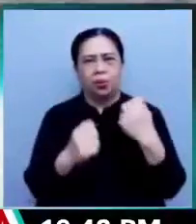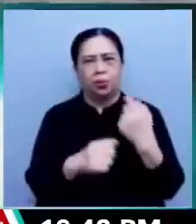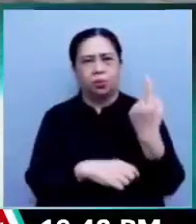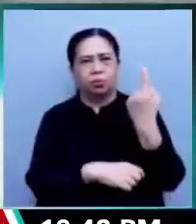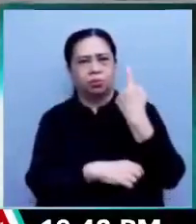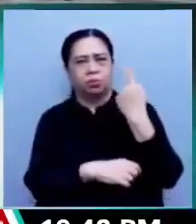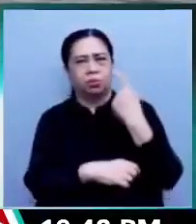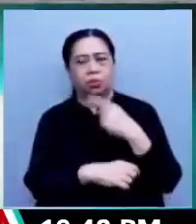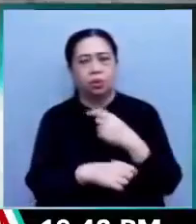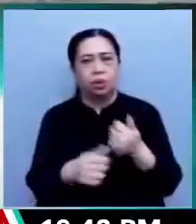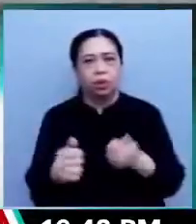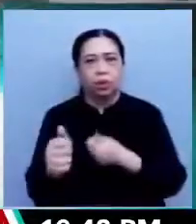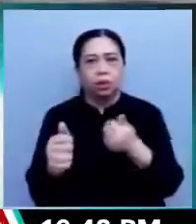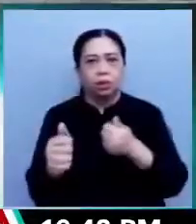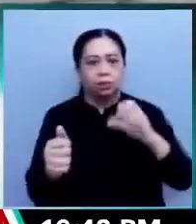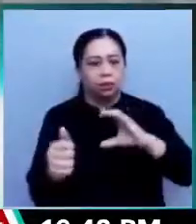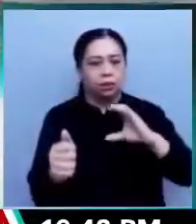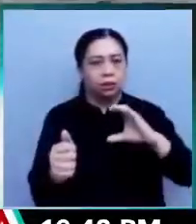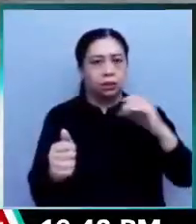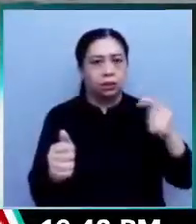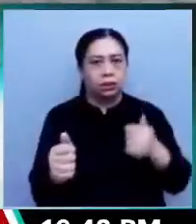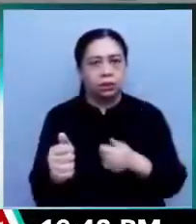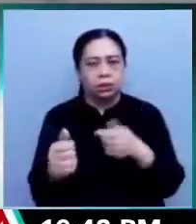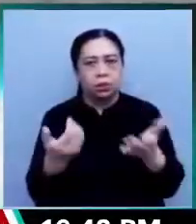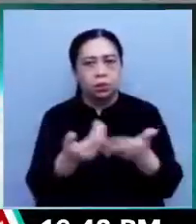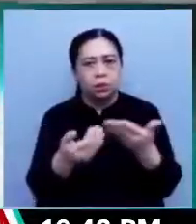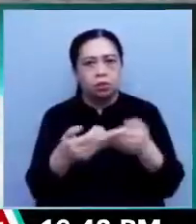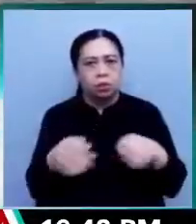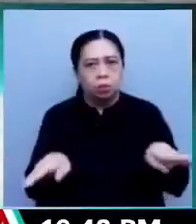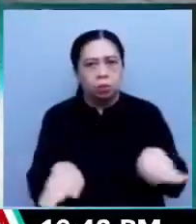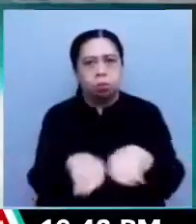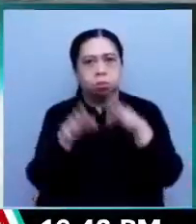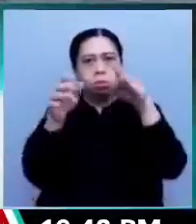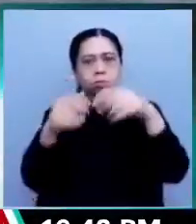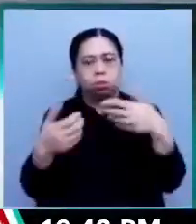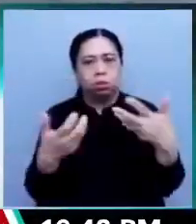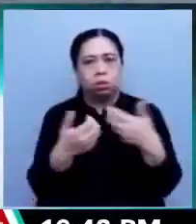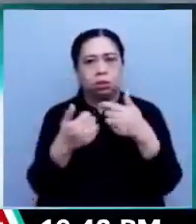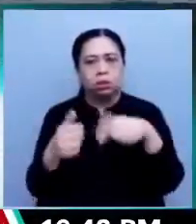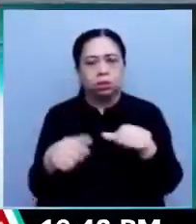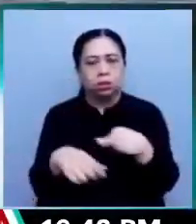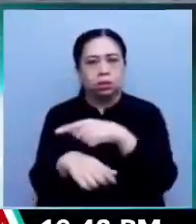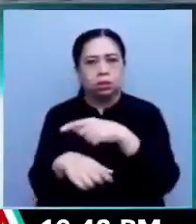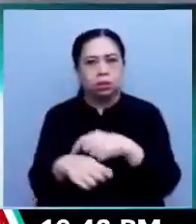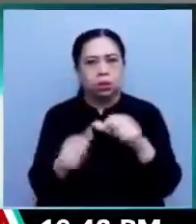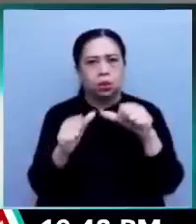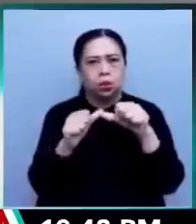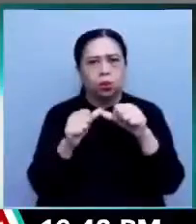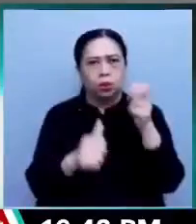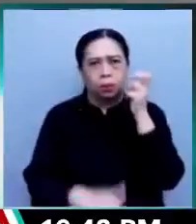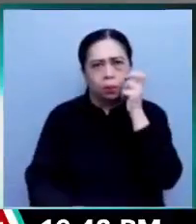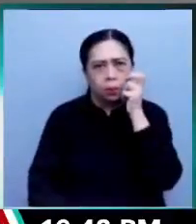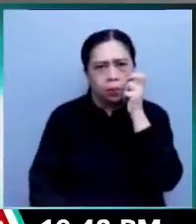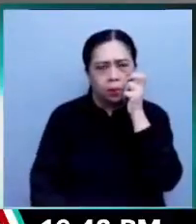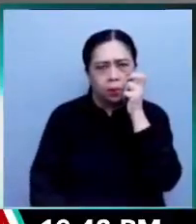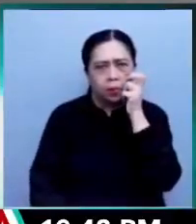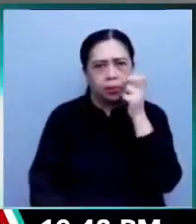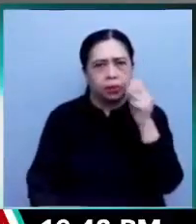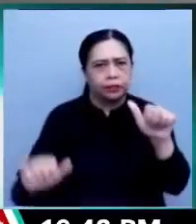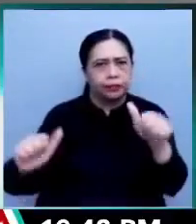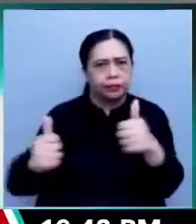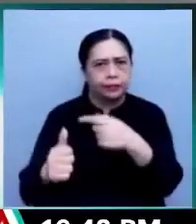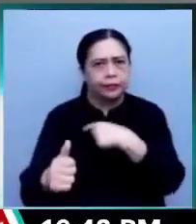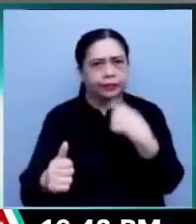Guard muntik pang mauwi sa salpukan ng dalawang barko. Walang tigil din ang radio challenge ng China. This is China Coast